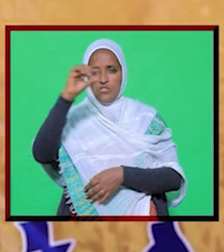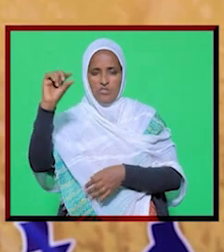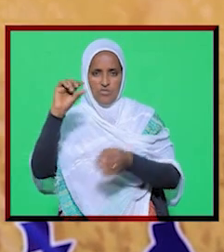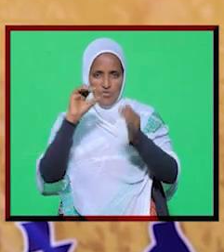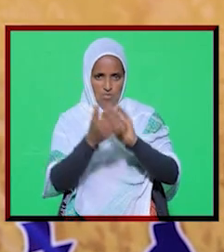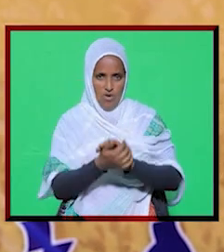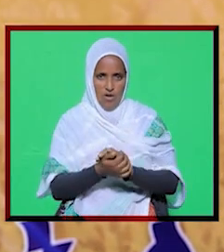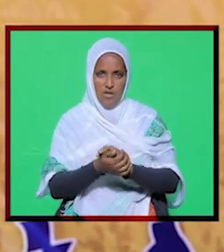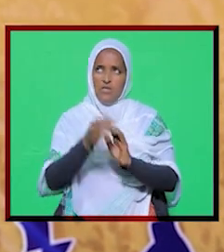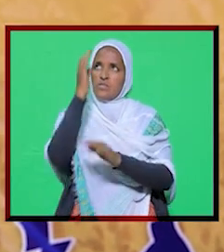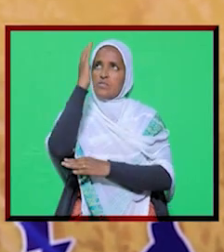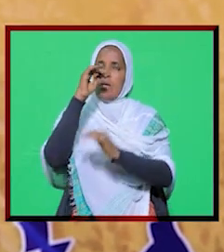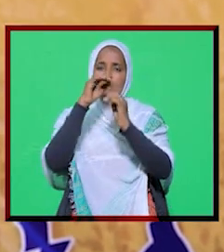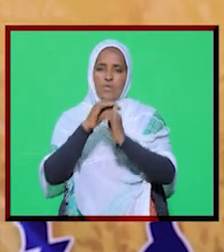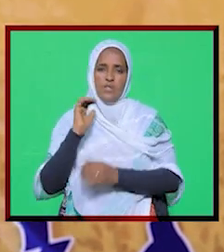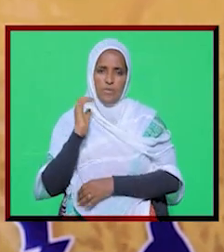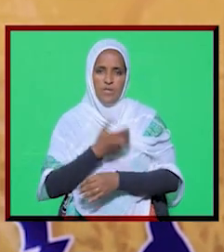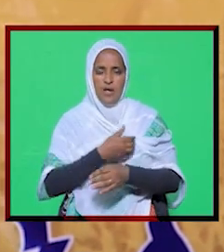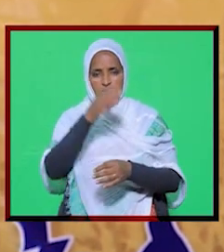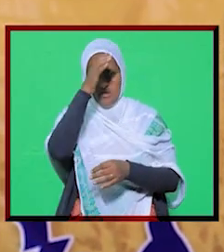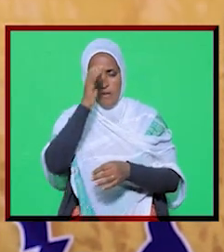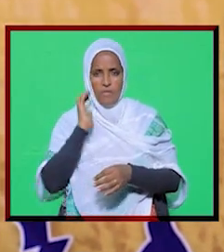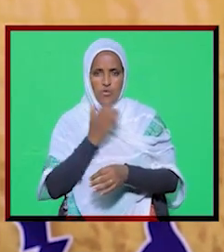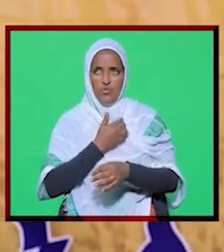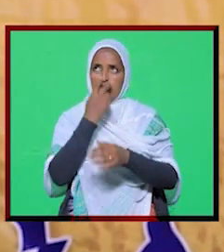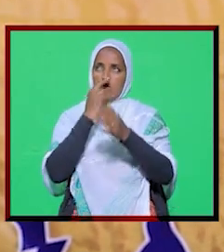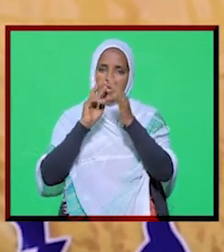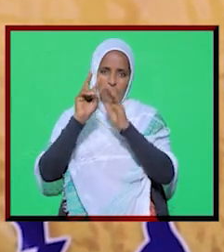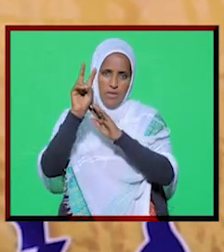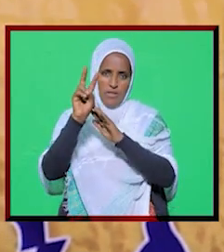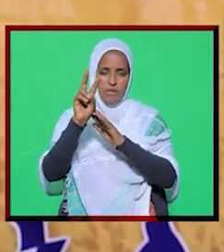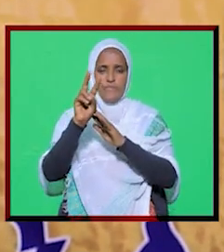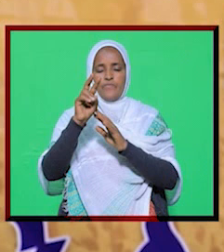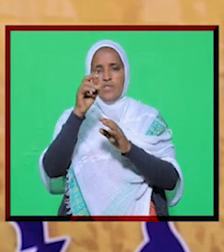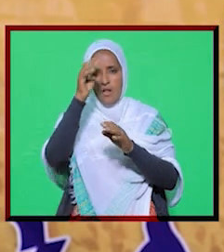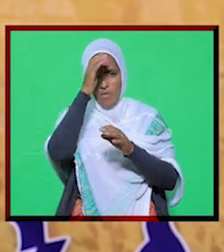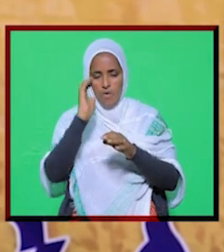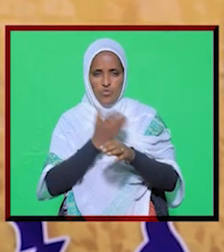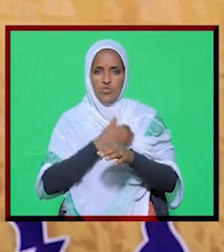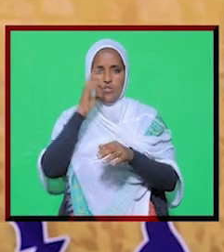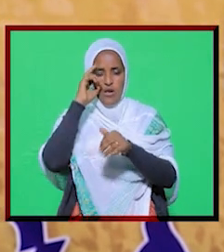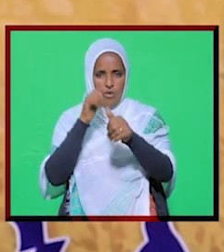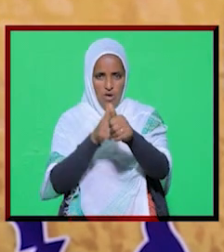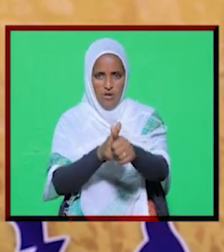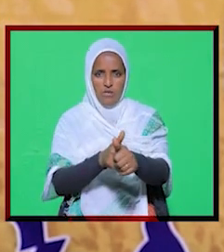ይሆናል። እግዚአብሔር አምላካችን ለአባቶቻችን ለነቢያት ለአባቶቻችን